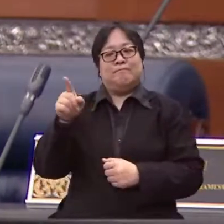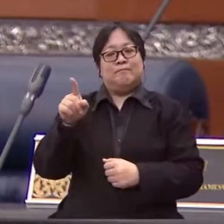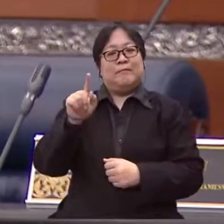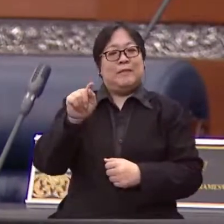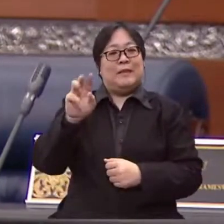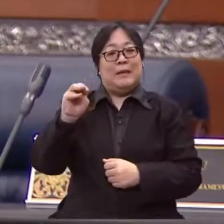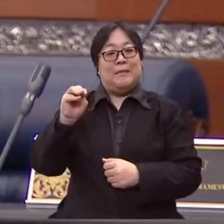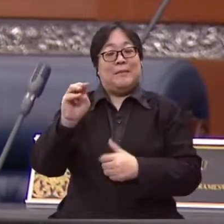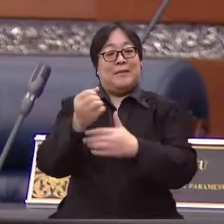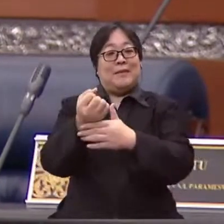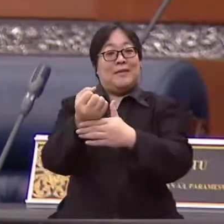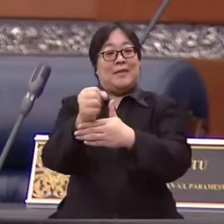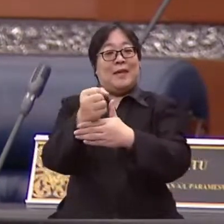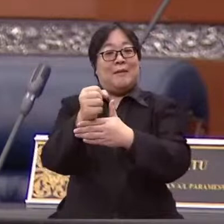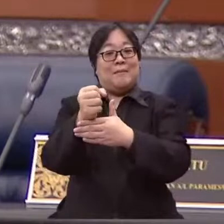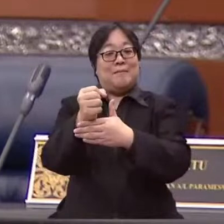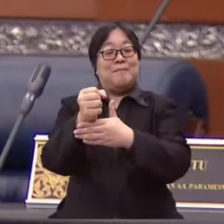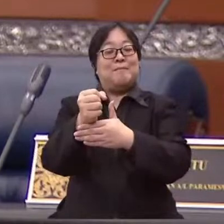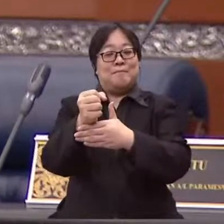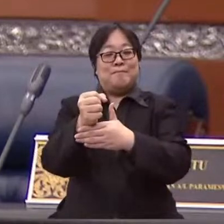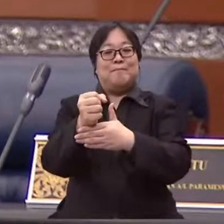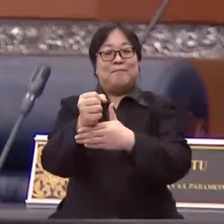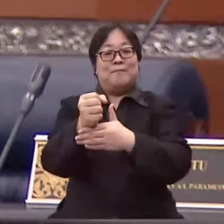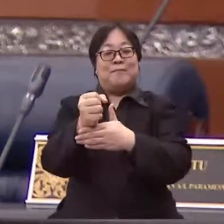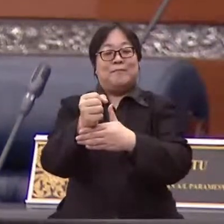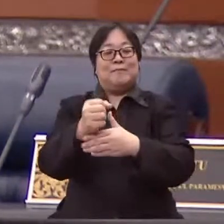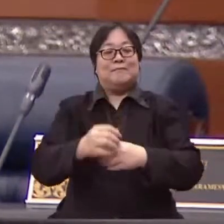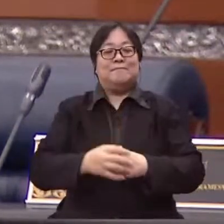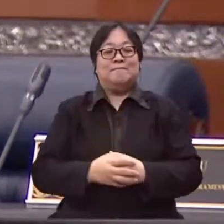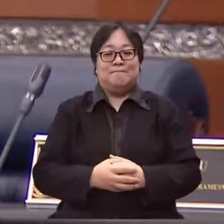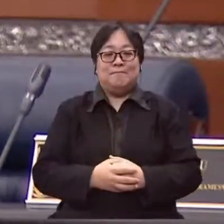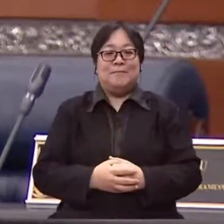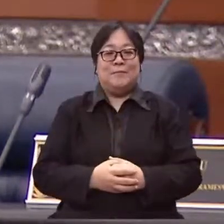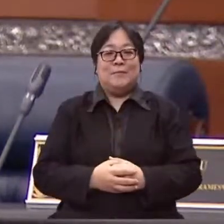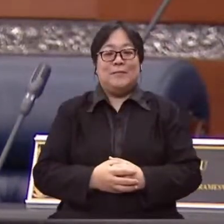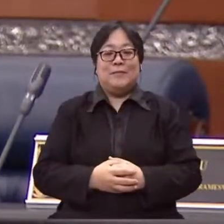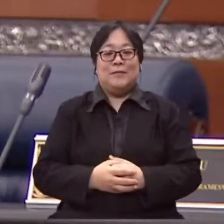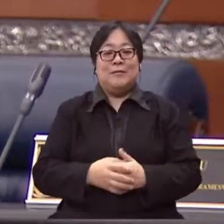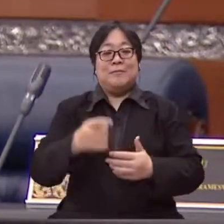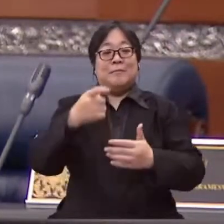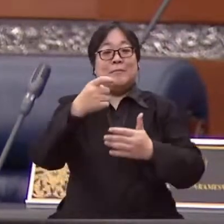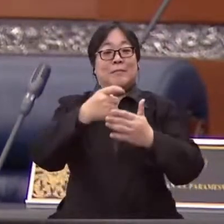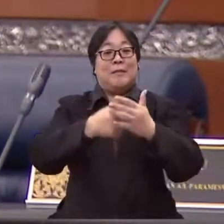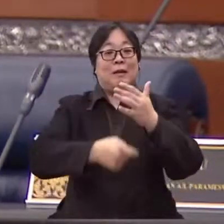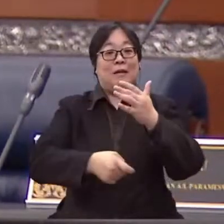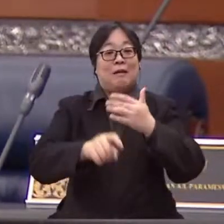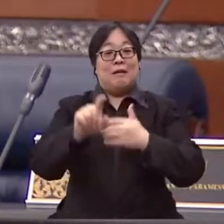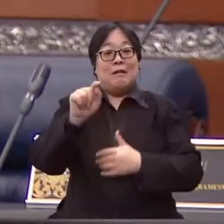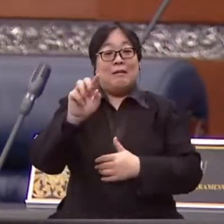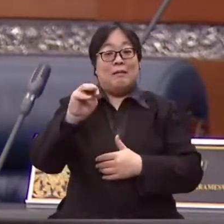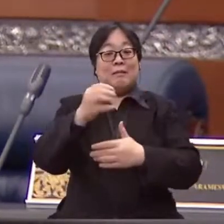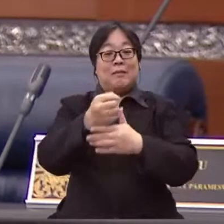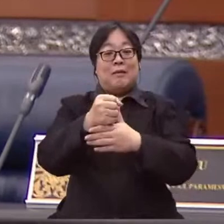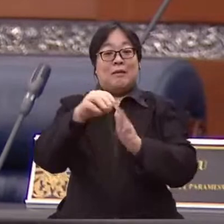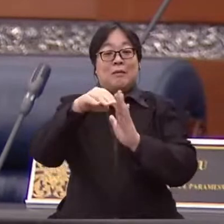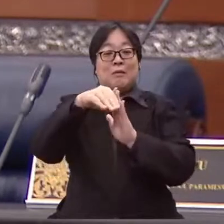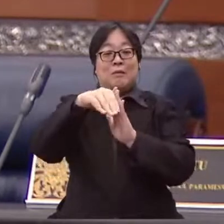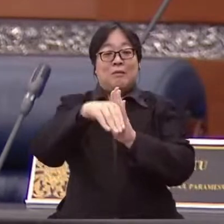saham di mana Hagel Im telah turun